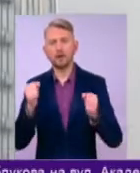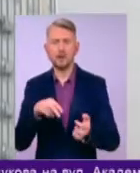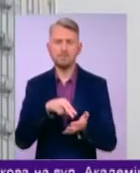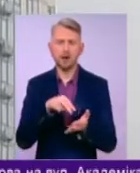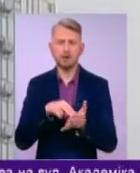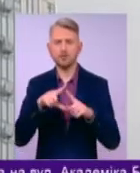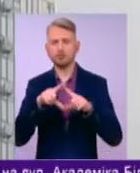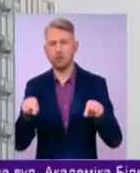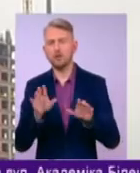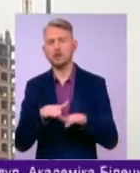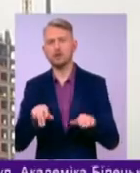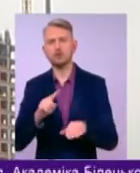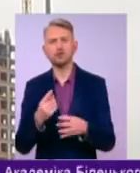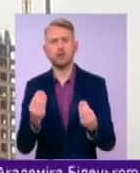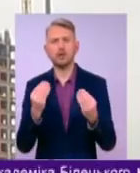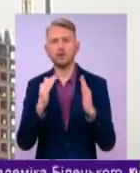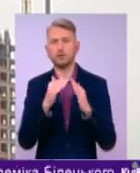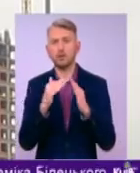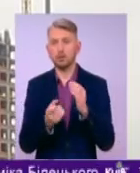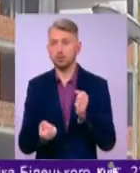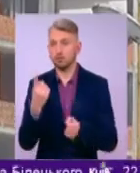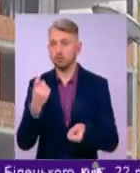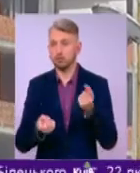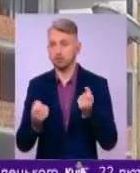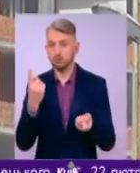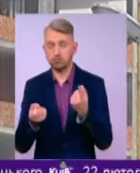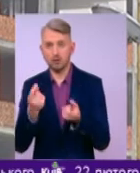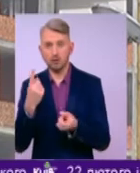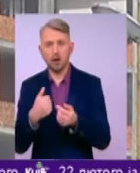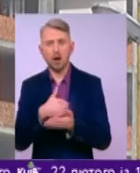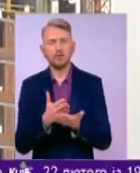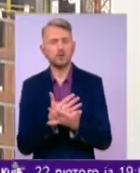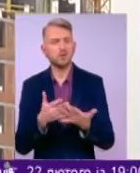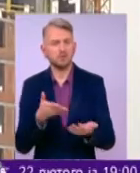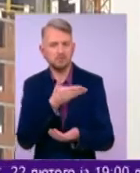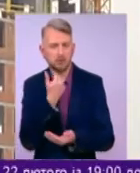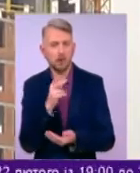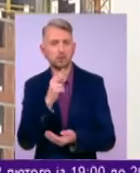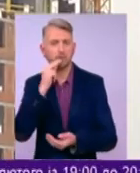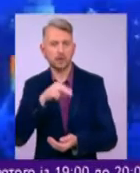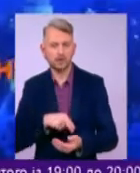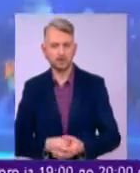школи і садочки. Чому елітні будинки з'являються, а інфраструктура – ні? Хто винен?